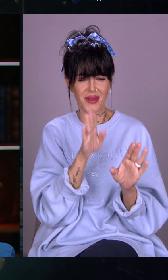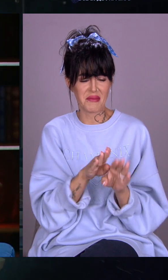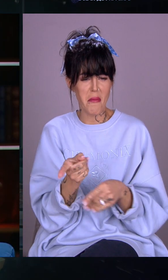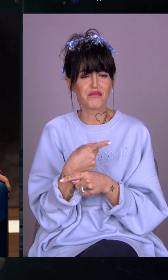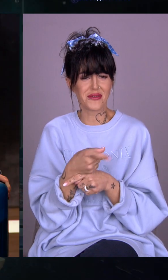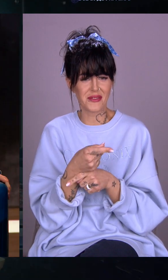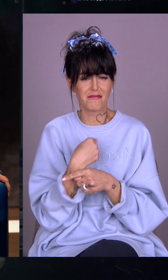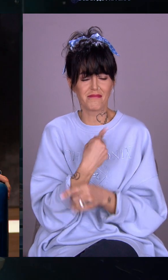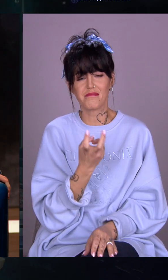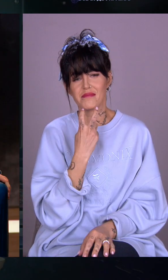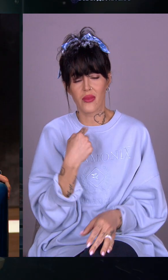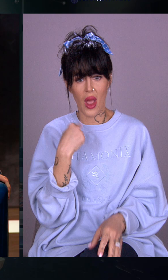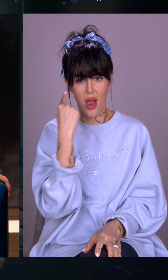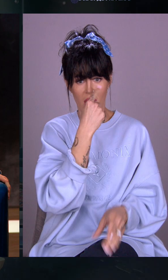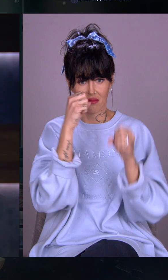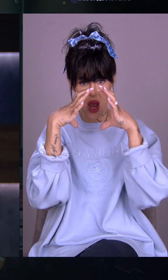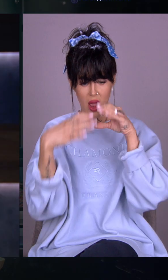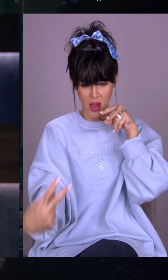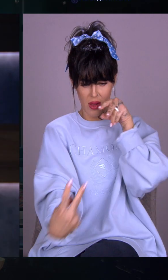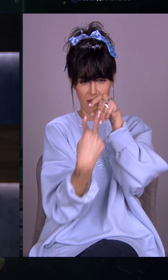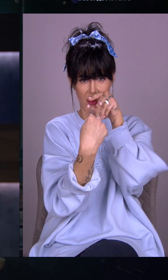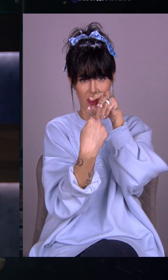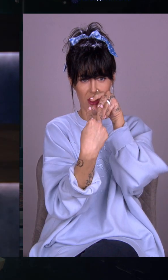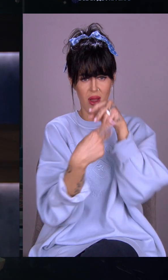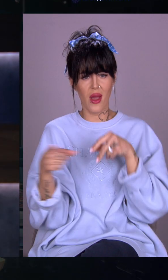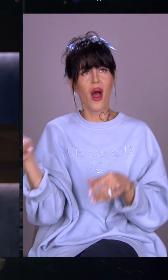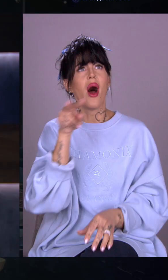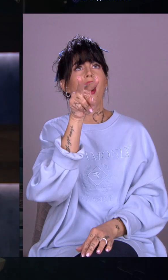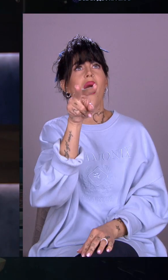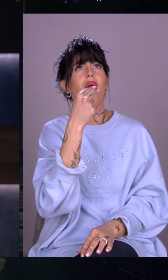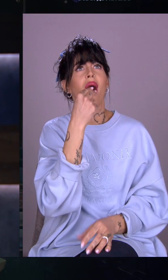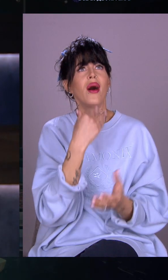чисто відкриваю глаза, дивлюся, вона на мене дивиться. Вона дивиться на прекрасне